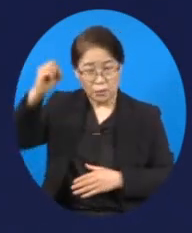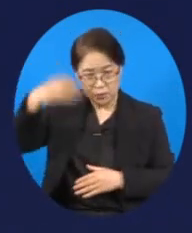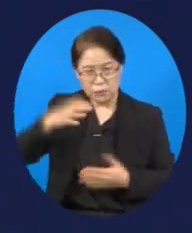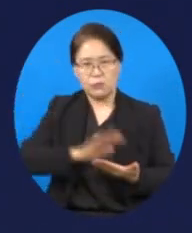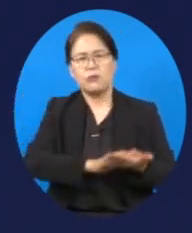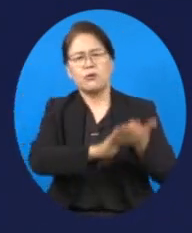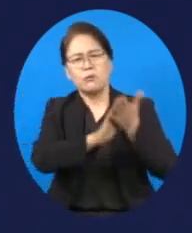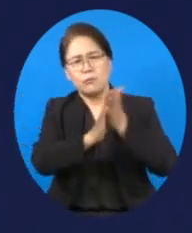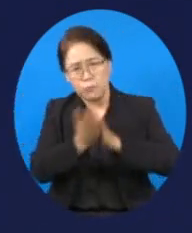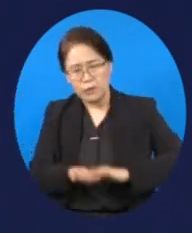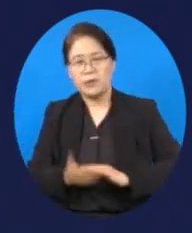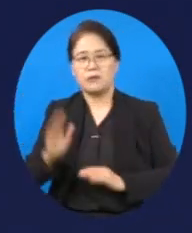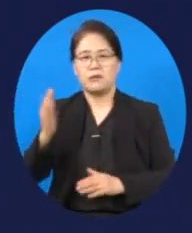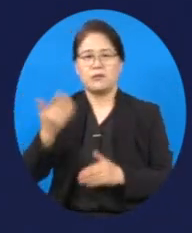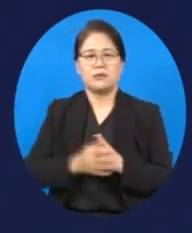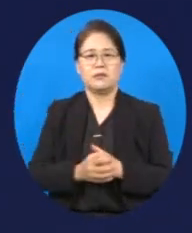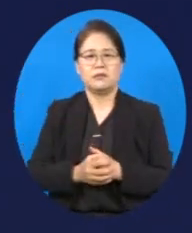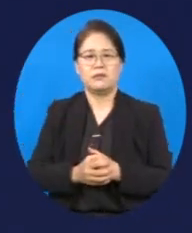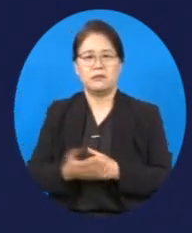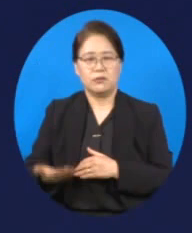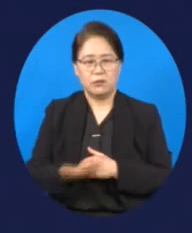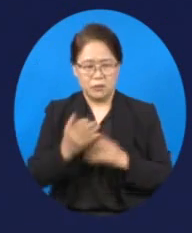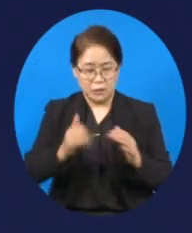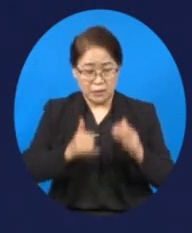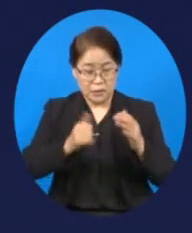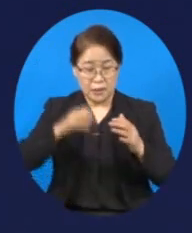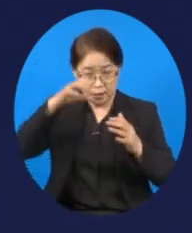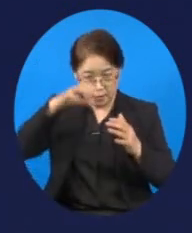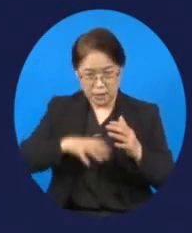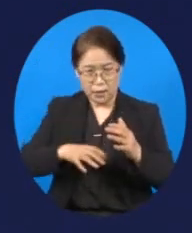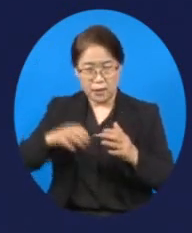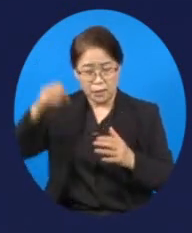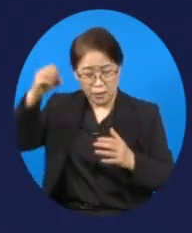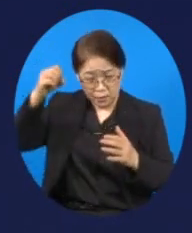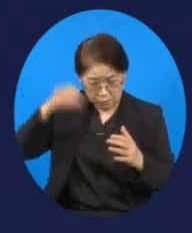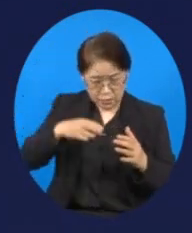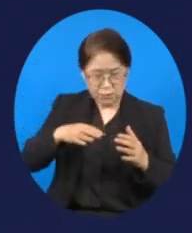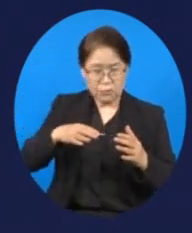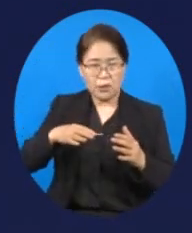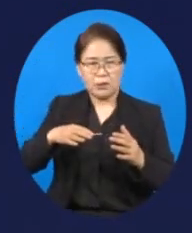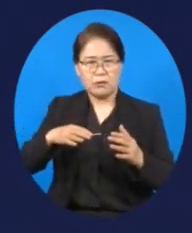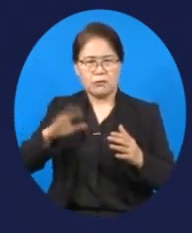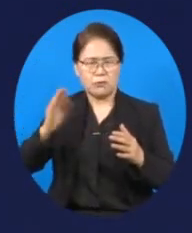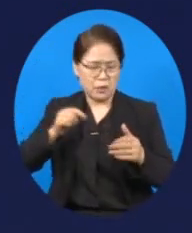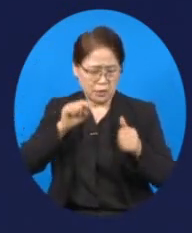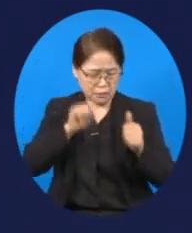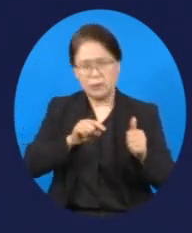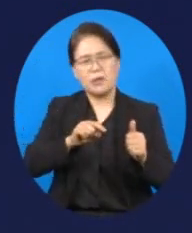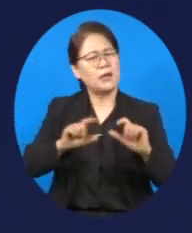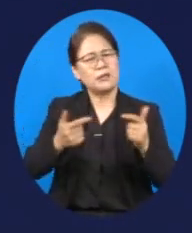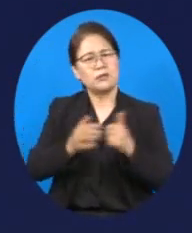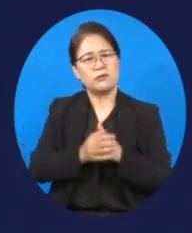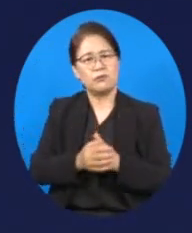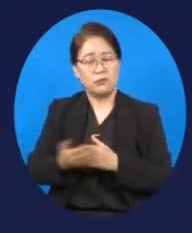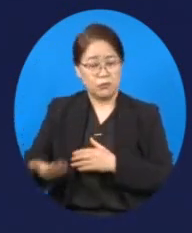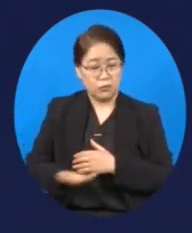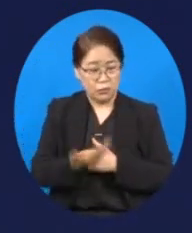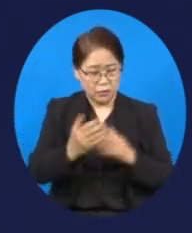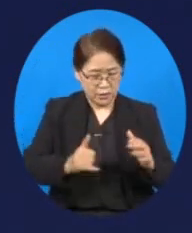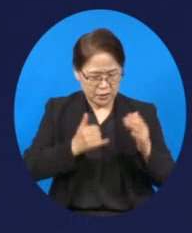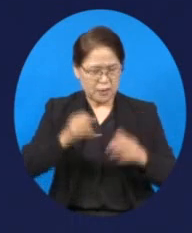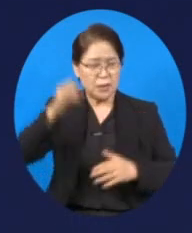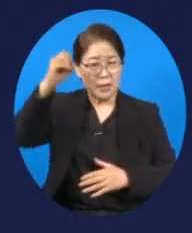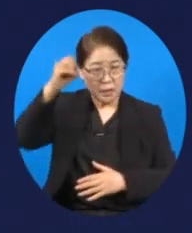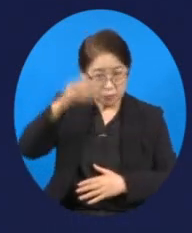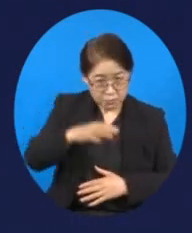주님은 오늘 우리에게 너희는 세상의 빛이 되라고 말씀하는 것이 아니라 너희는 세상의 빛이다라고